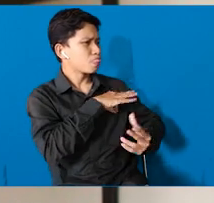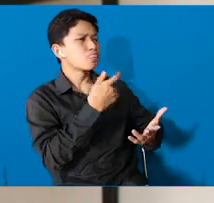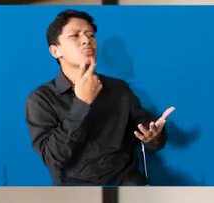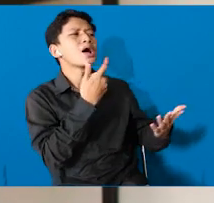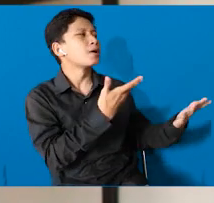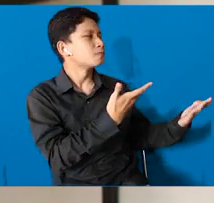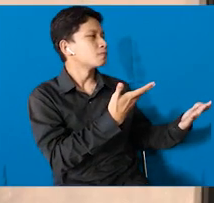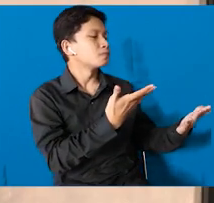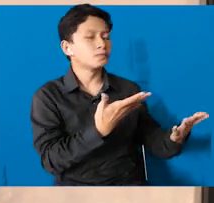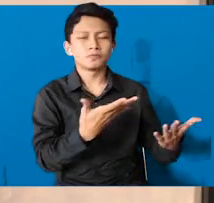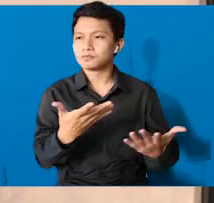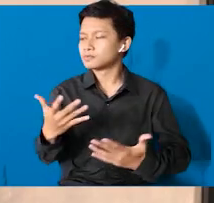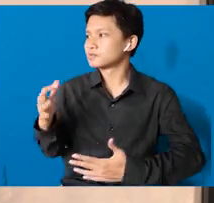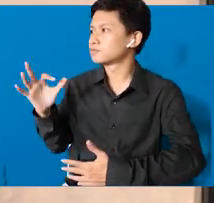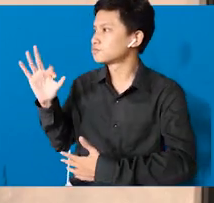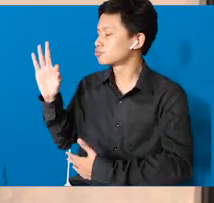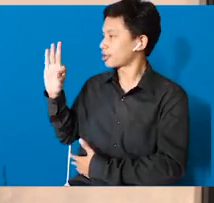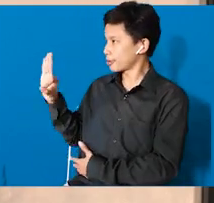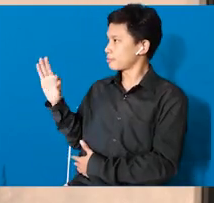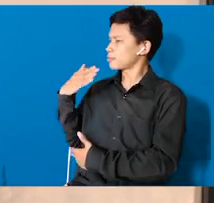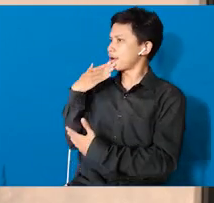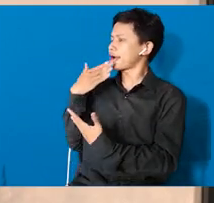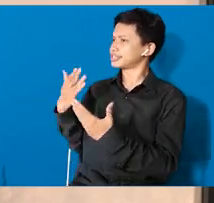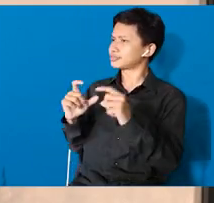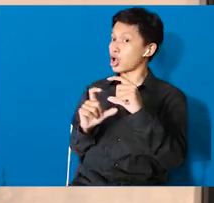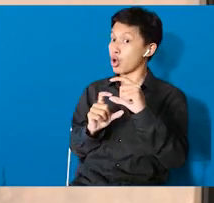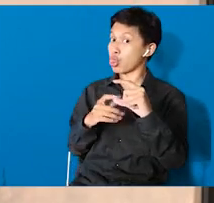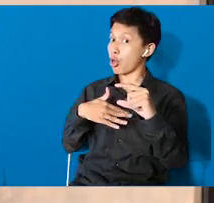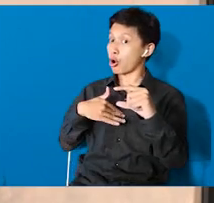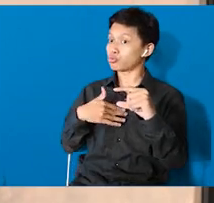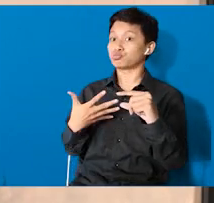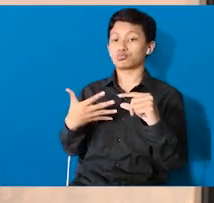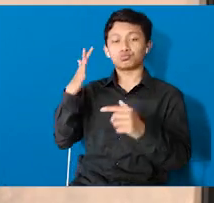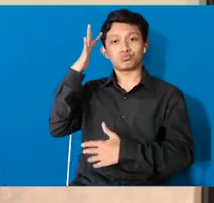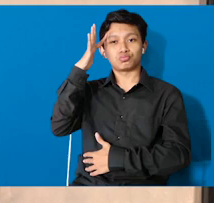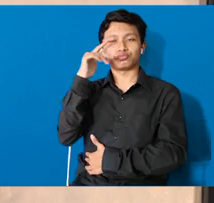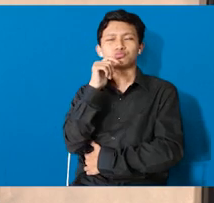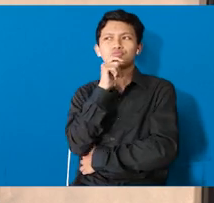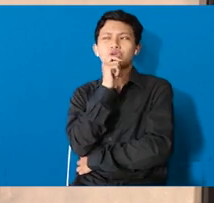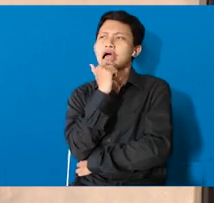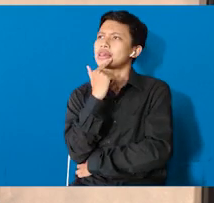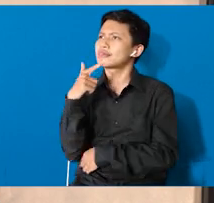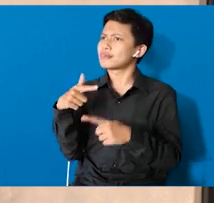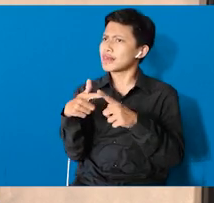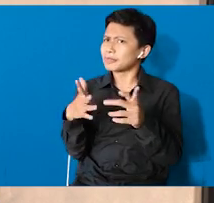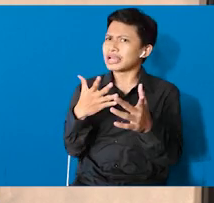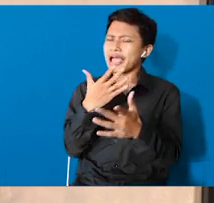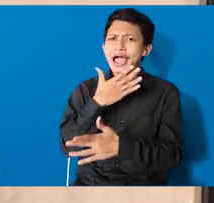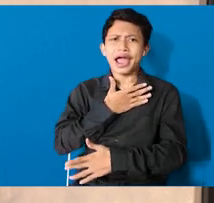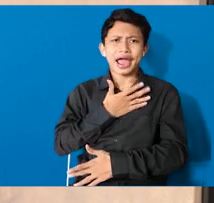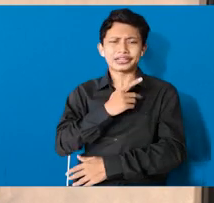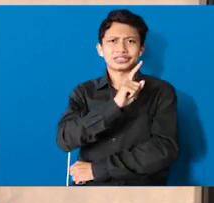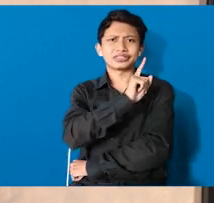itu POSBINDU? Ya, terima kasih. Mungkin secara garis besarnya sama Bu Reni, tapi bagi kami sendiri